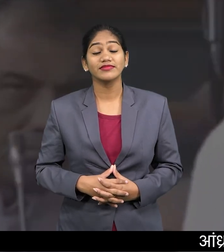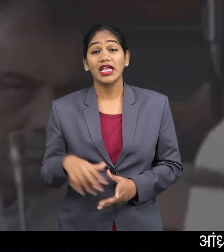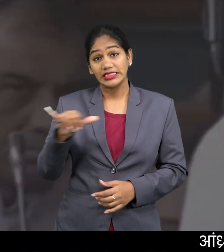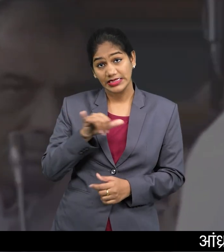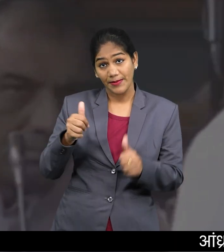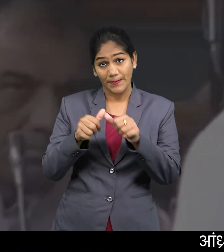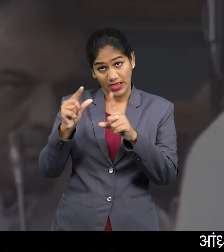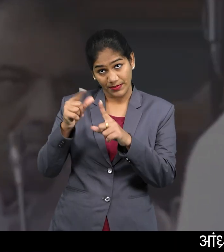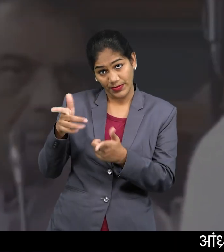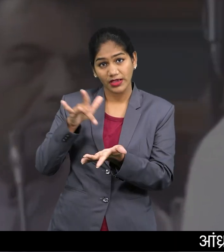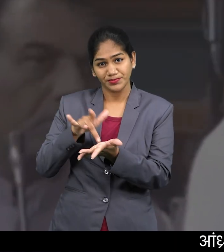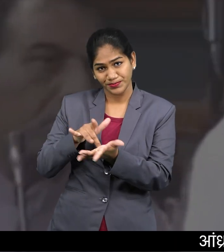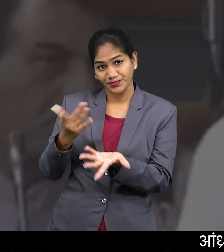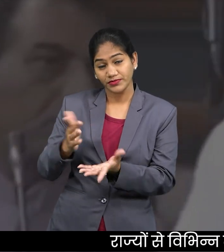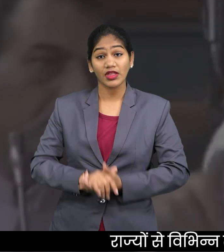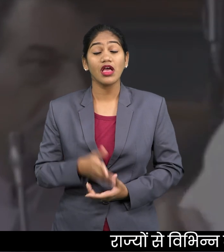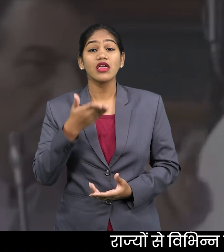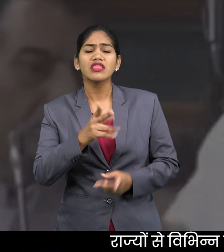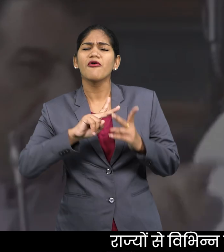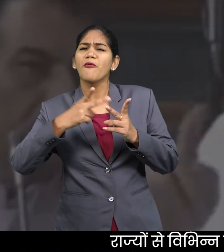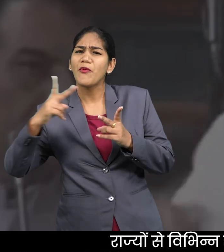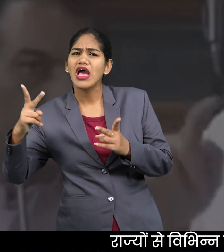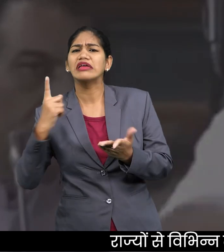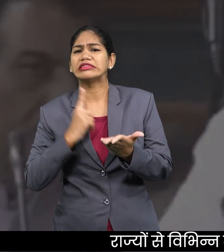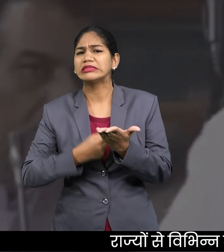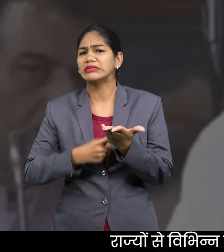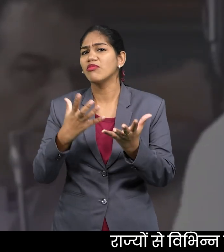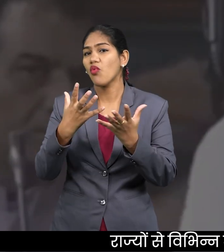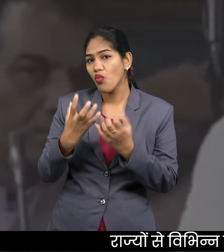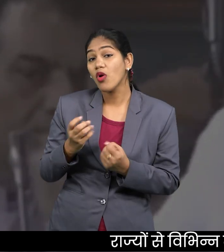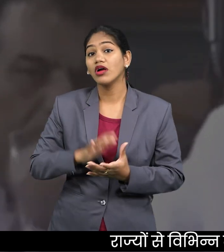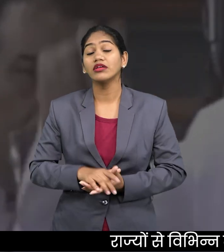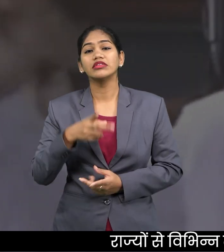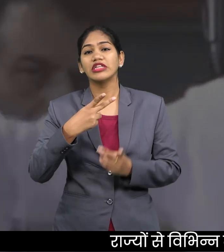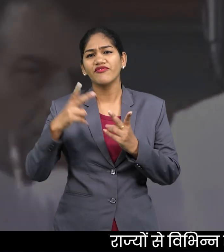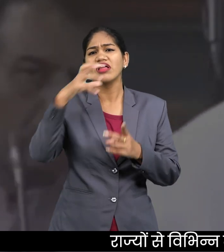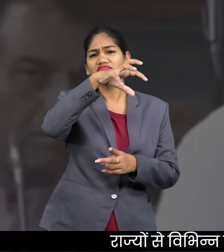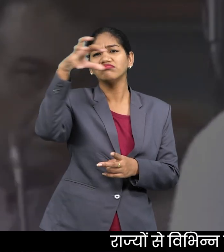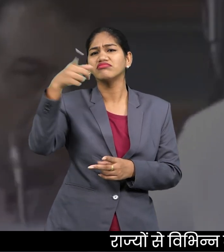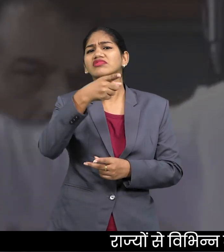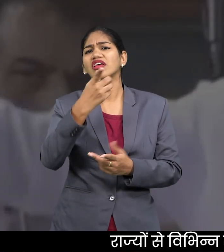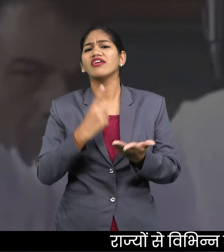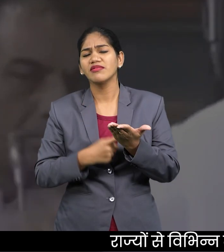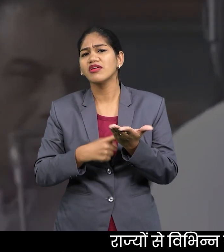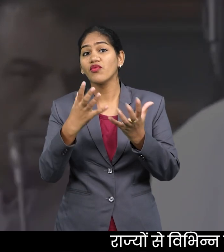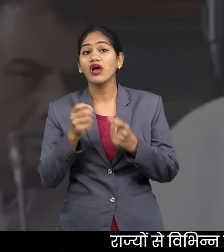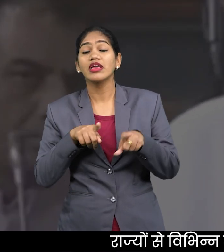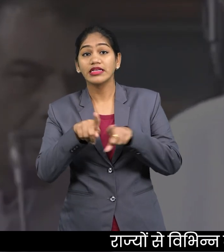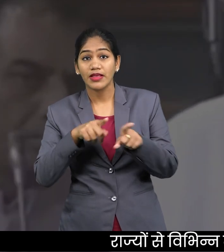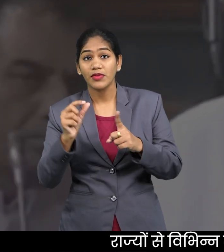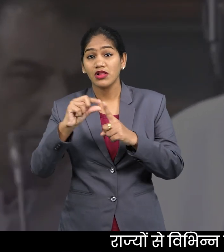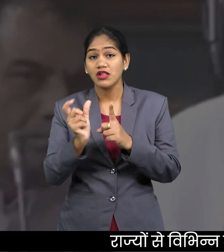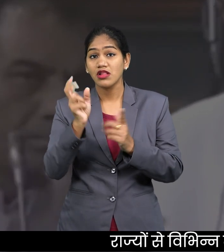आंध्र प्रदेश की तरह पंजाब जैसे राज्यों से विभिन्न मांगें थीं, महाराष्ट्र, कश्मीर और